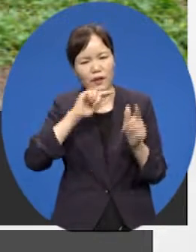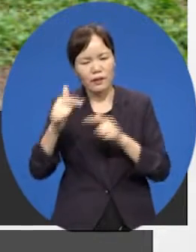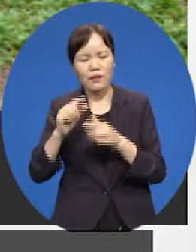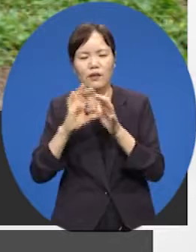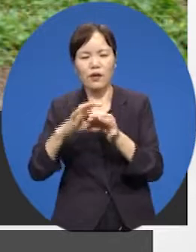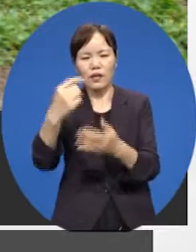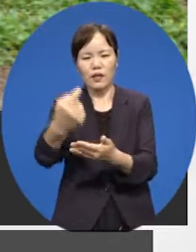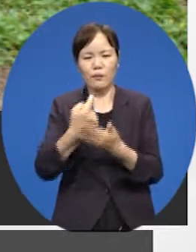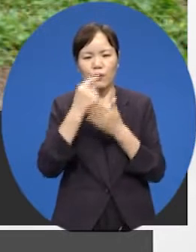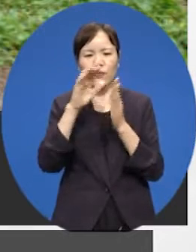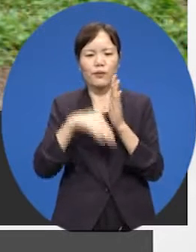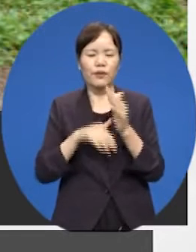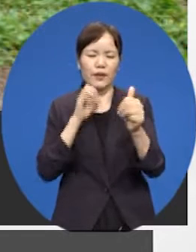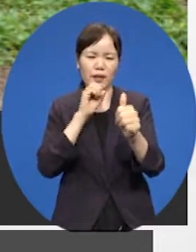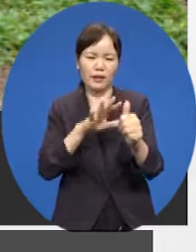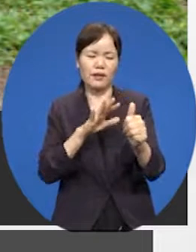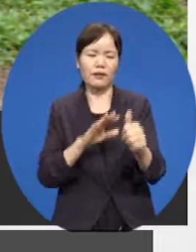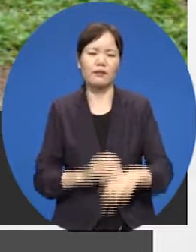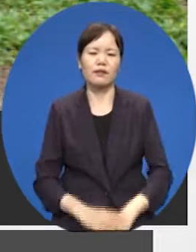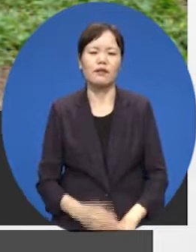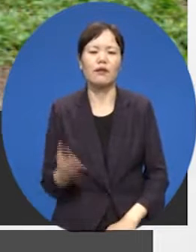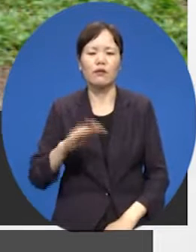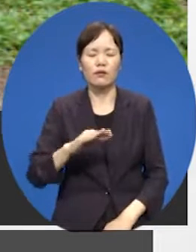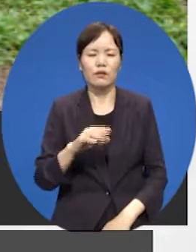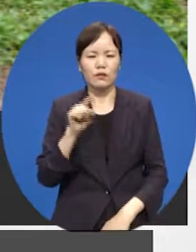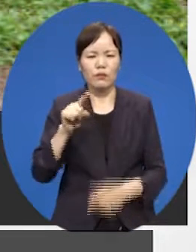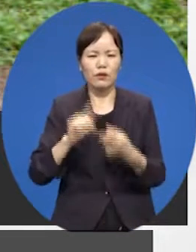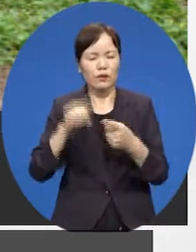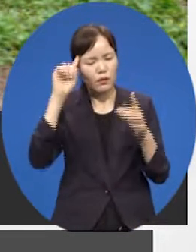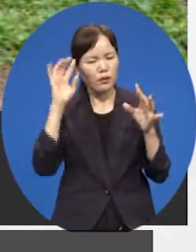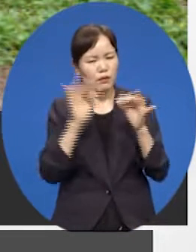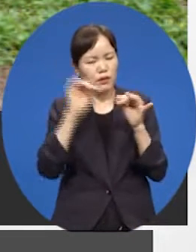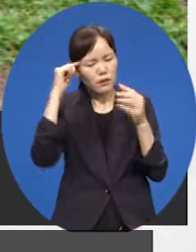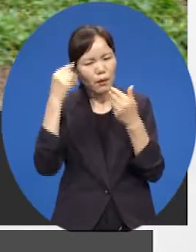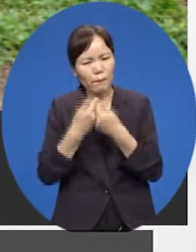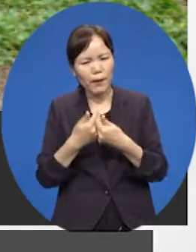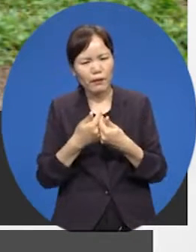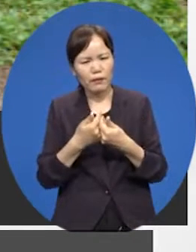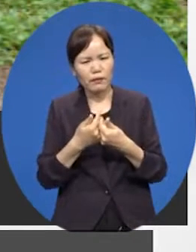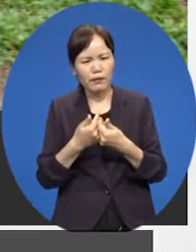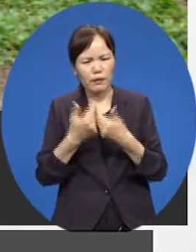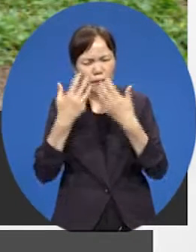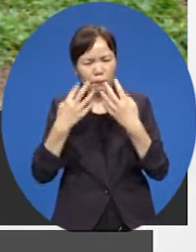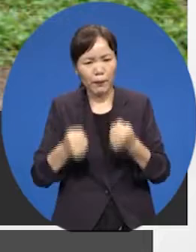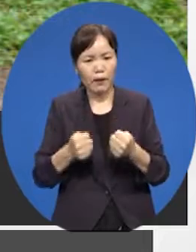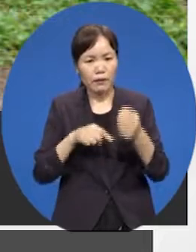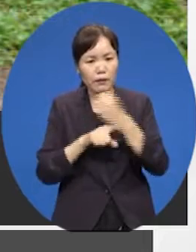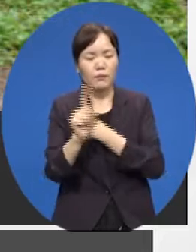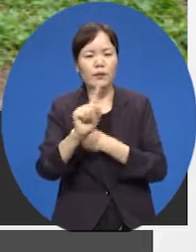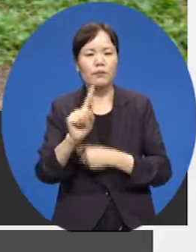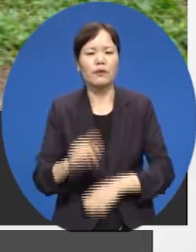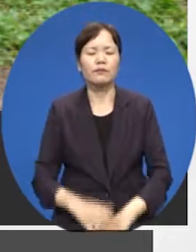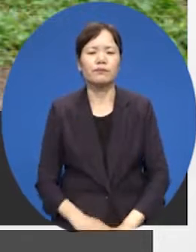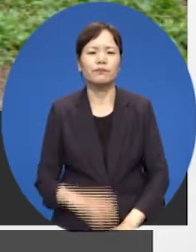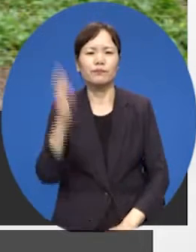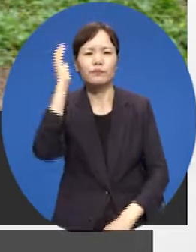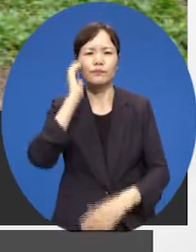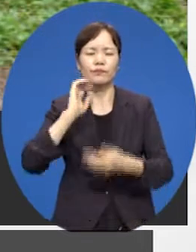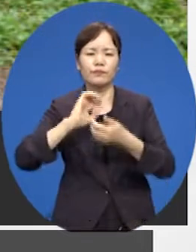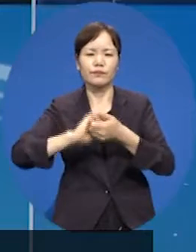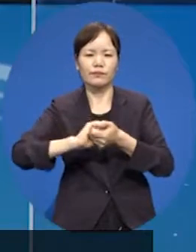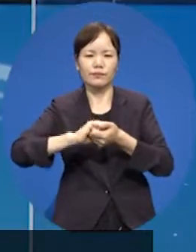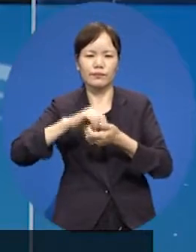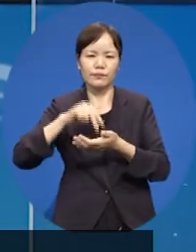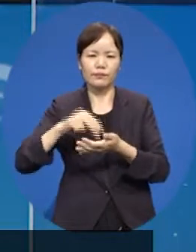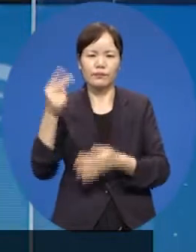이런 얘기를 했다고 하는데 또 갑론을박이 뜨겁습니다 어떤 뜻으로 한 말일까요 어청도 아대